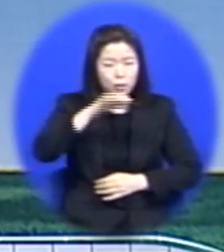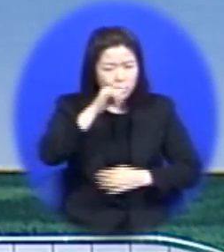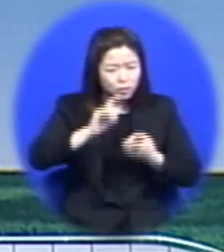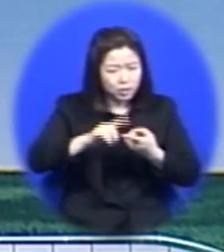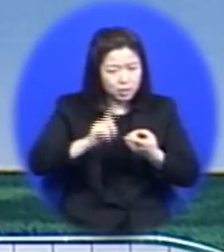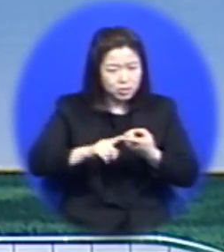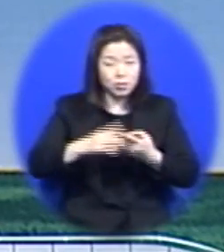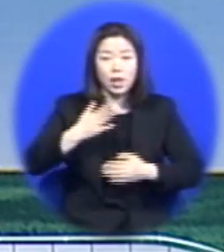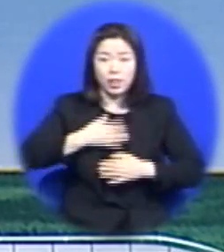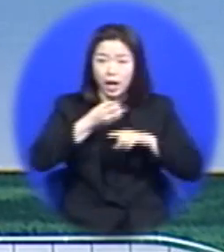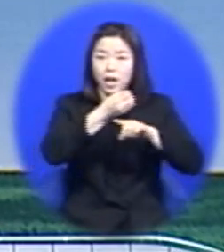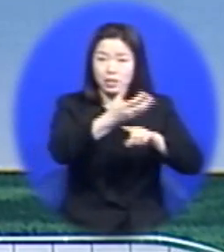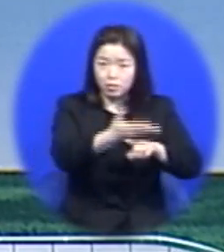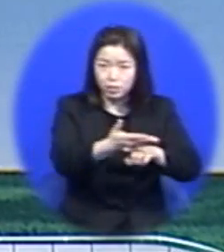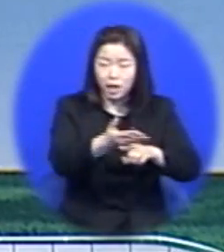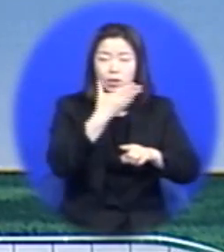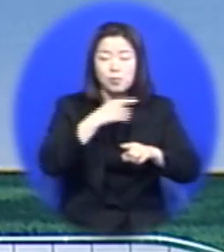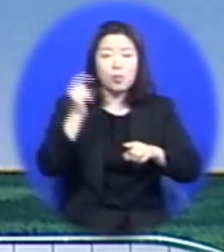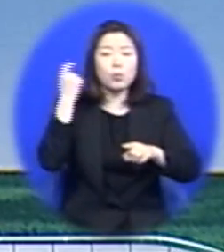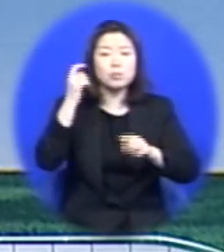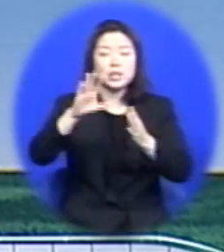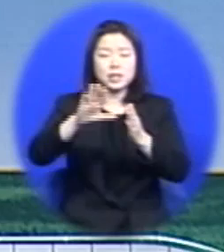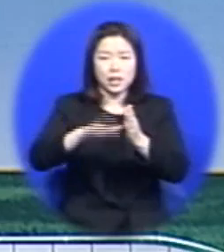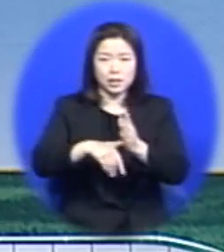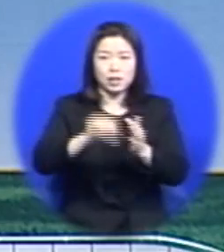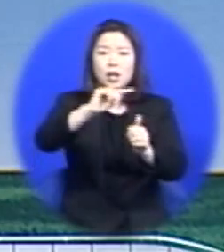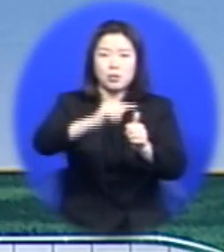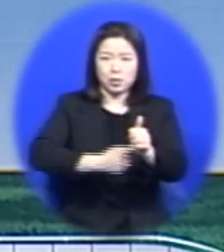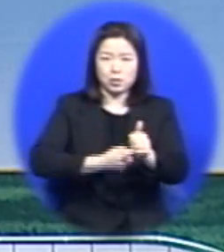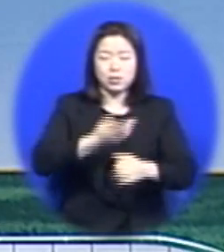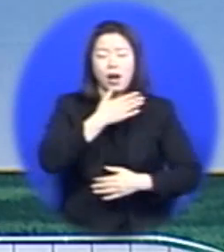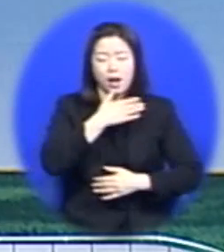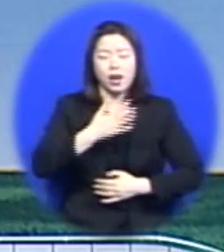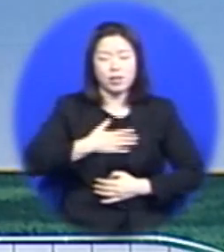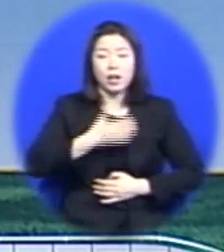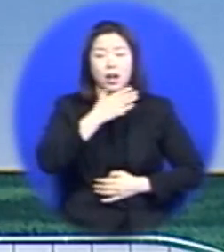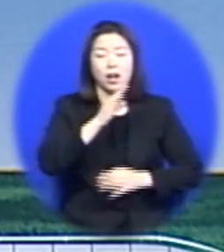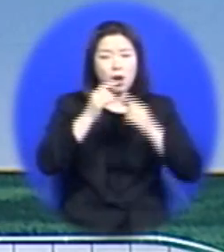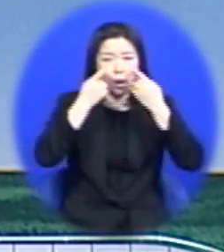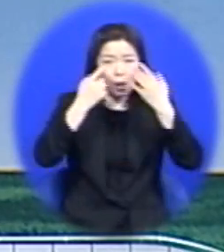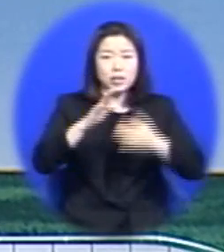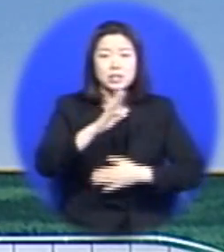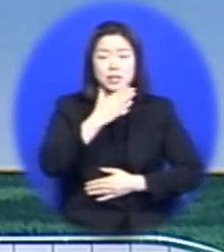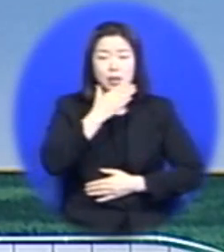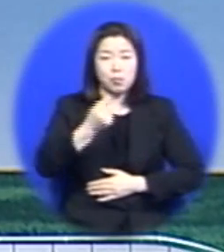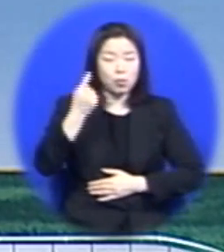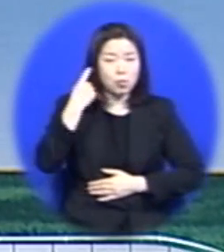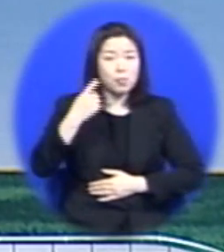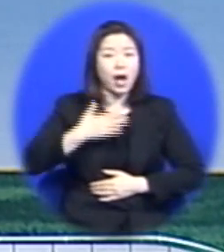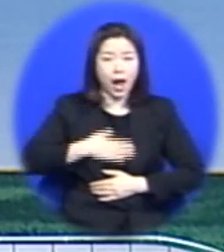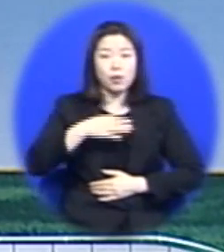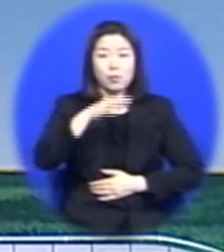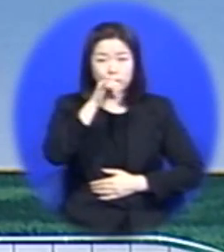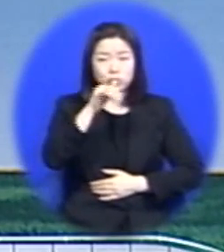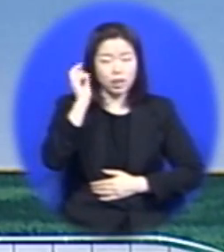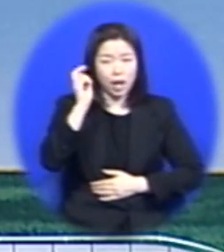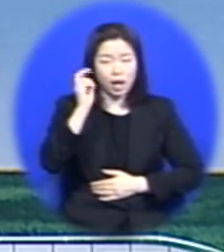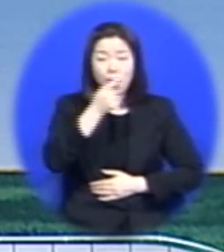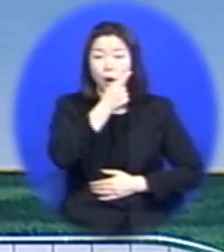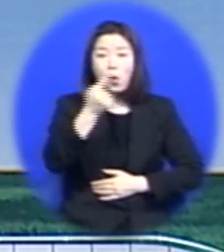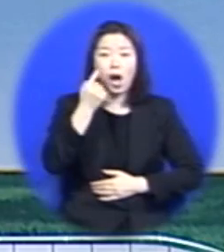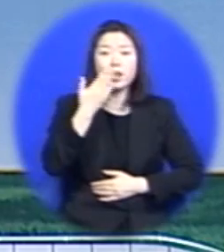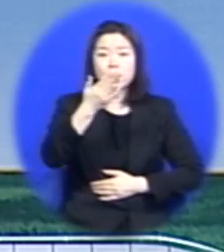내가 전하는 복음이 될 때야 비로소 아, 내가 정확한 복음을 알고 있구나 하고